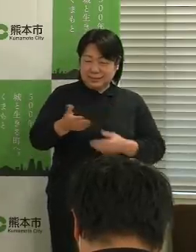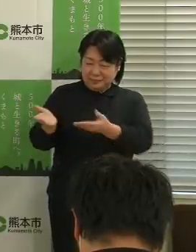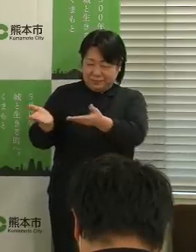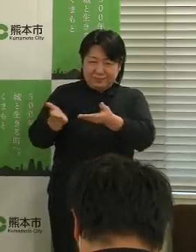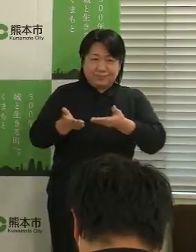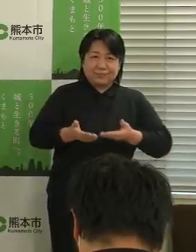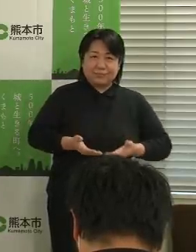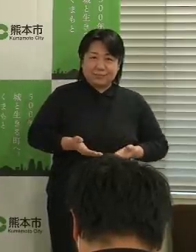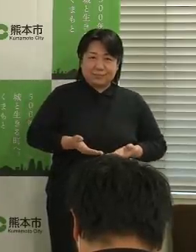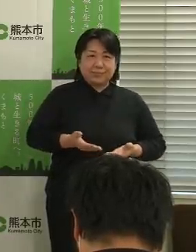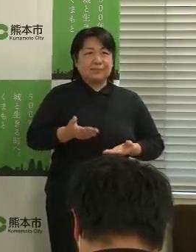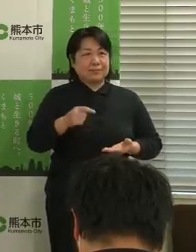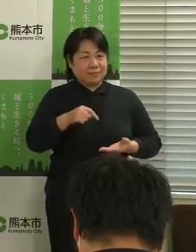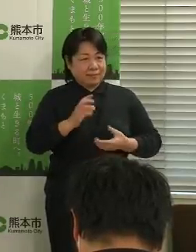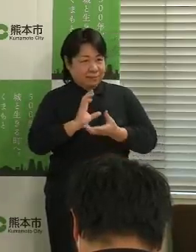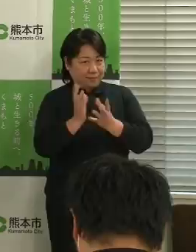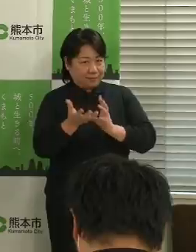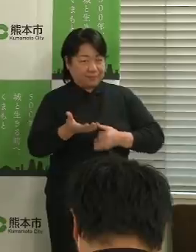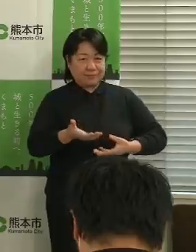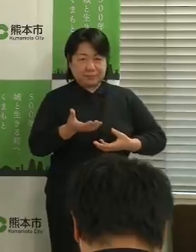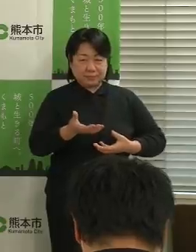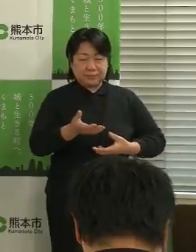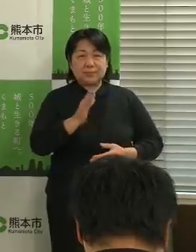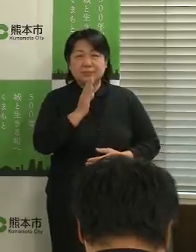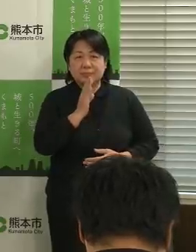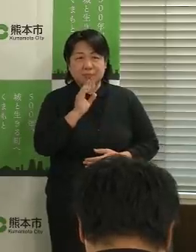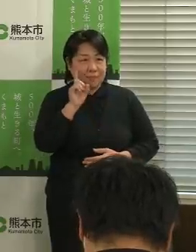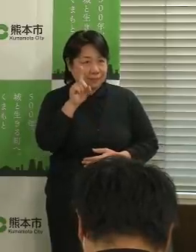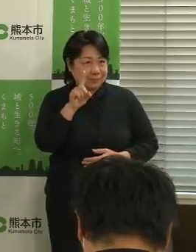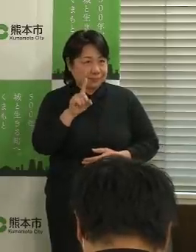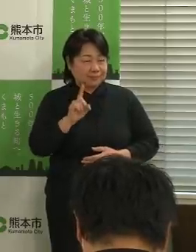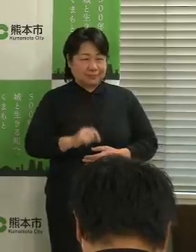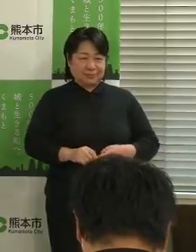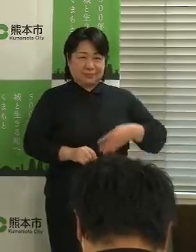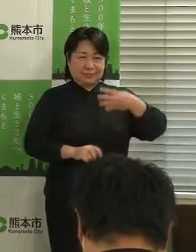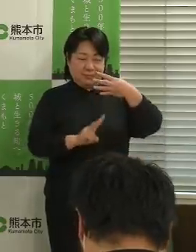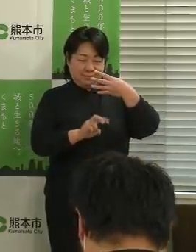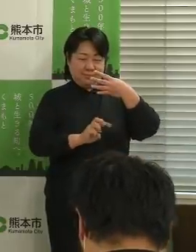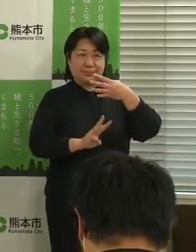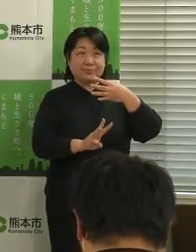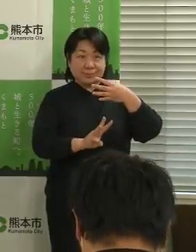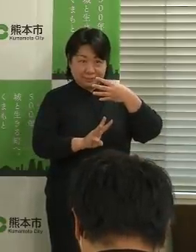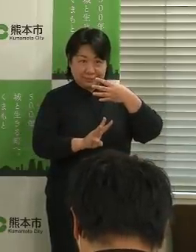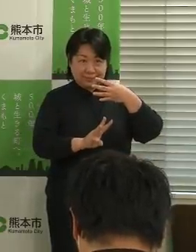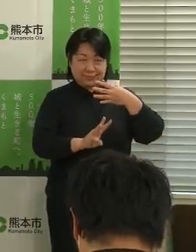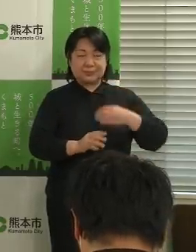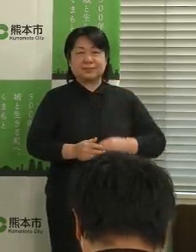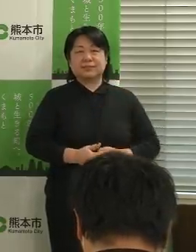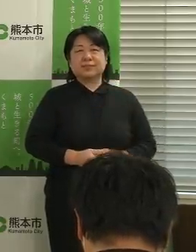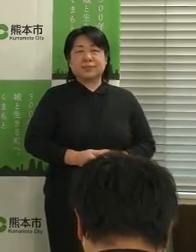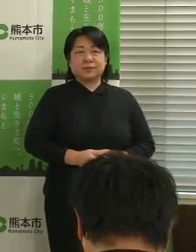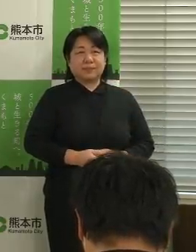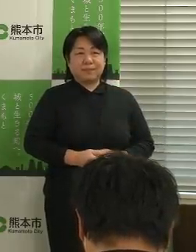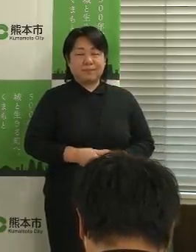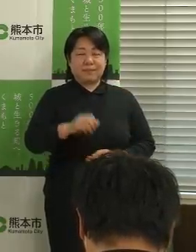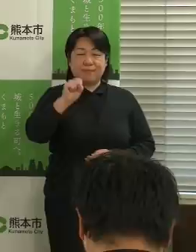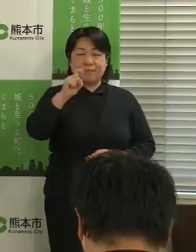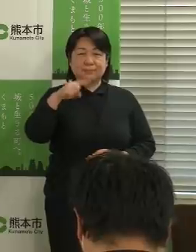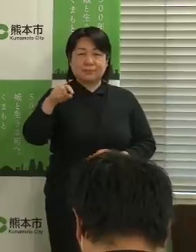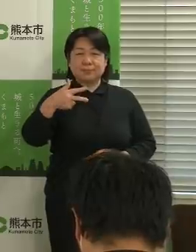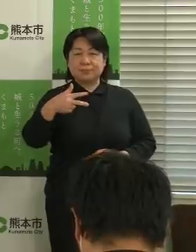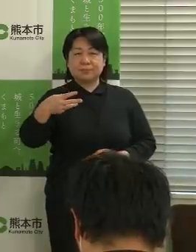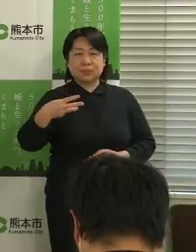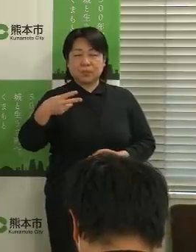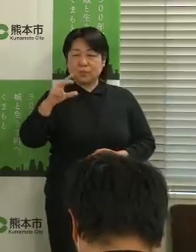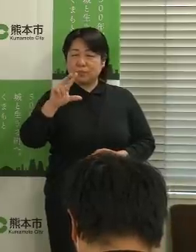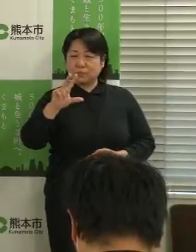ただいたものでございます。実は明日4月23日はサンジョル